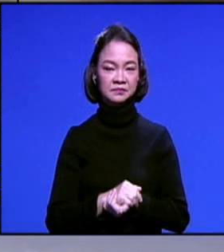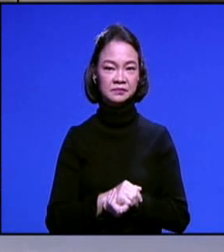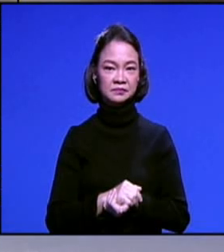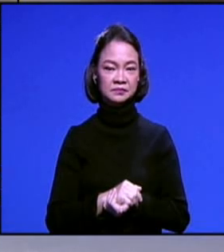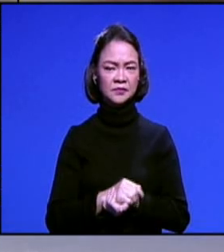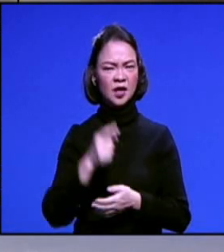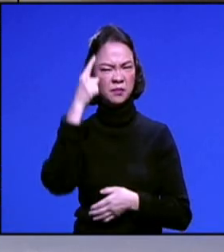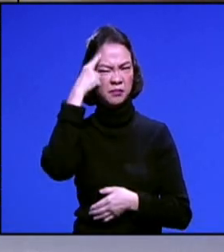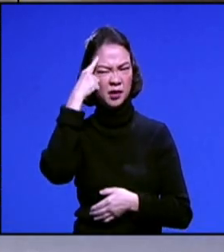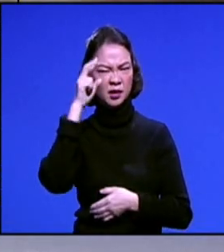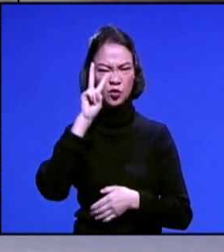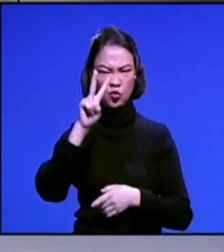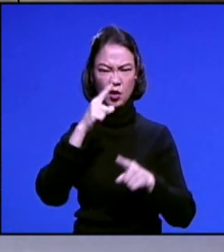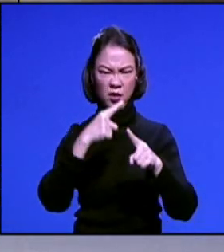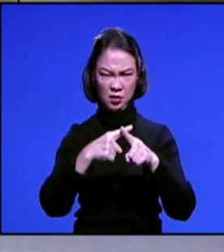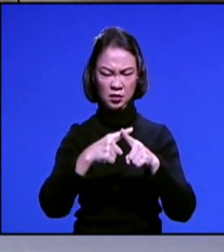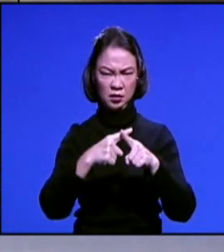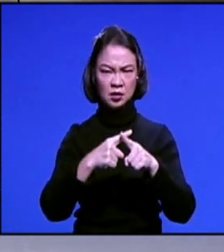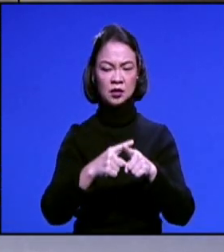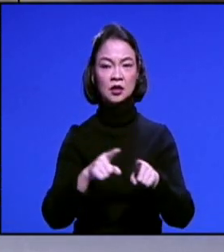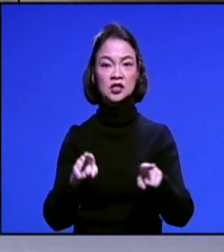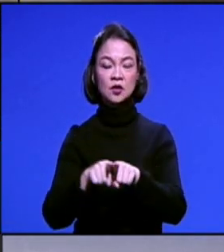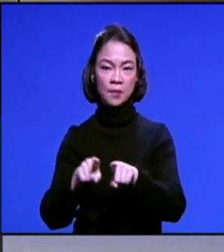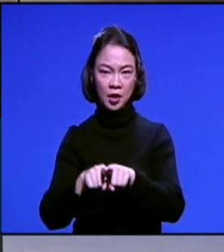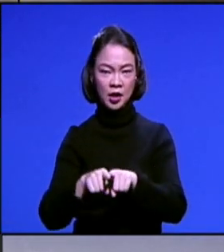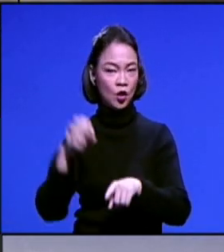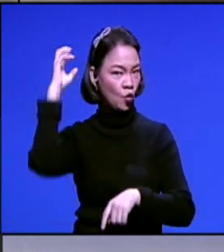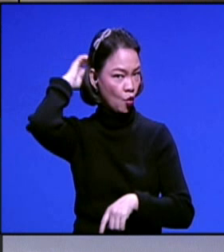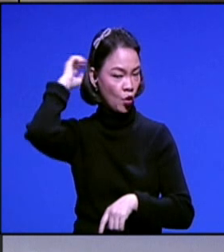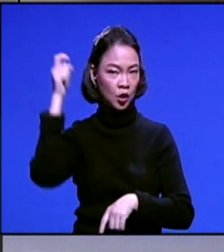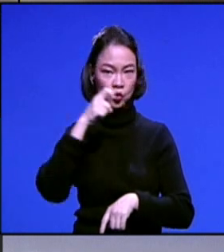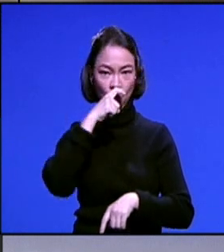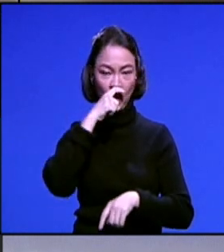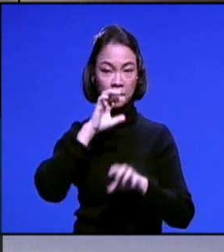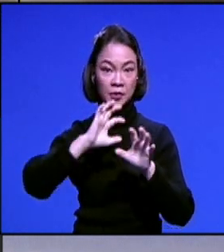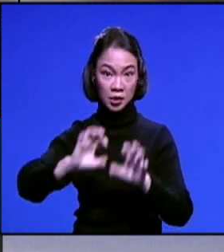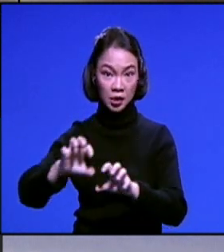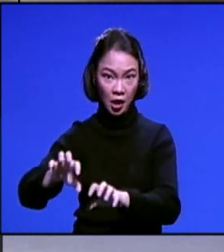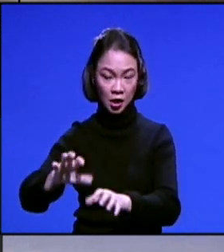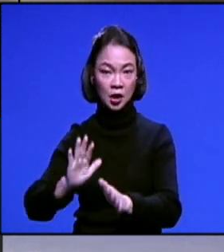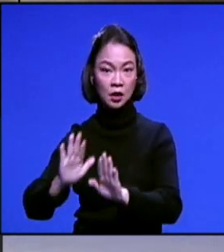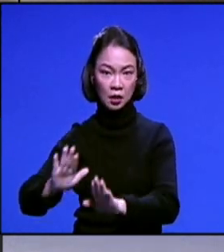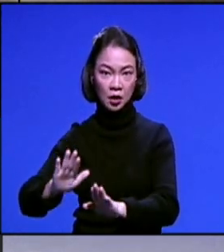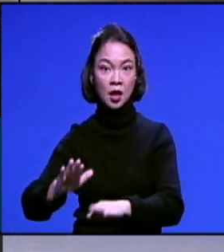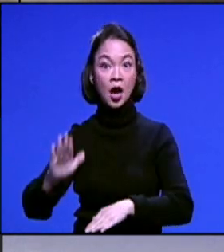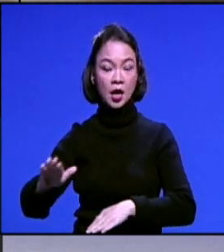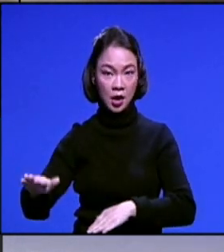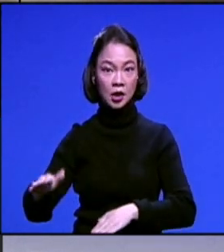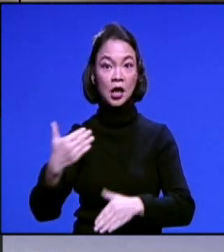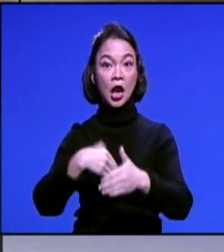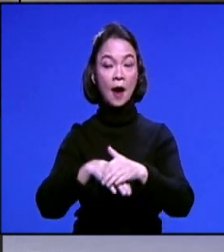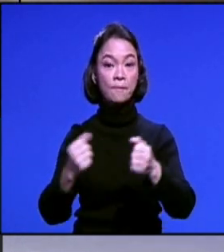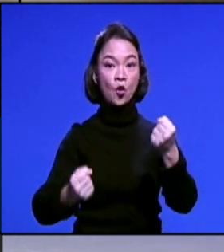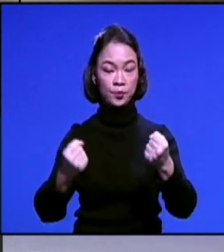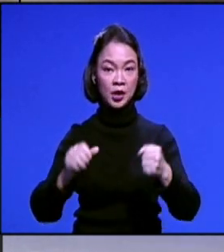Saya pikir dua kali saat Anda sebagai orang tua berpikiran meninggalkan anak di dalam mobil, walaupun hanya sebentar. Seorang anak yang